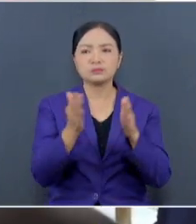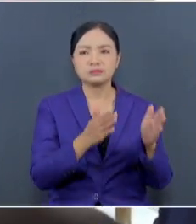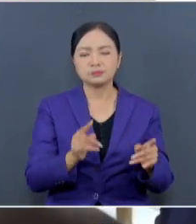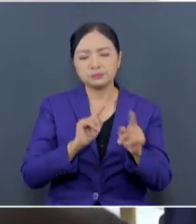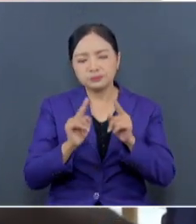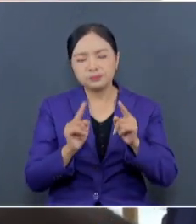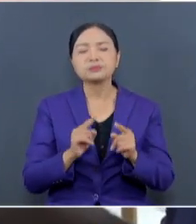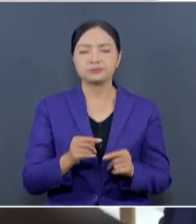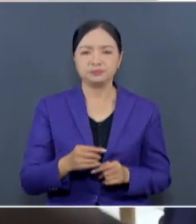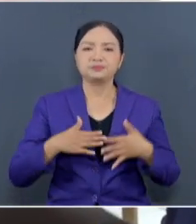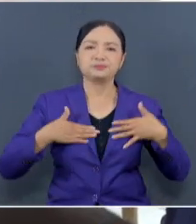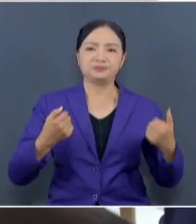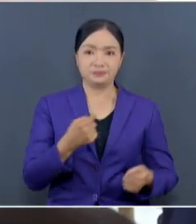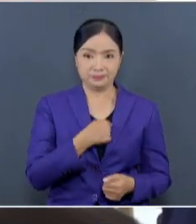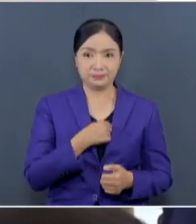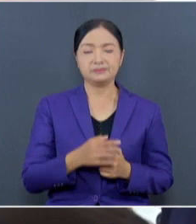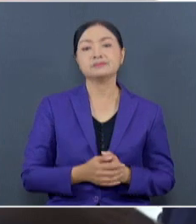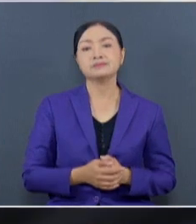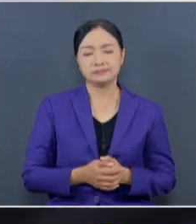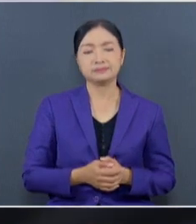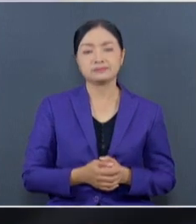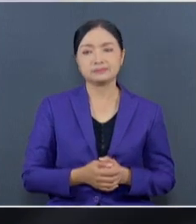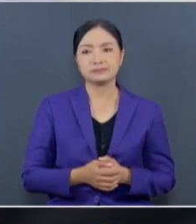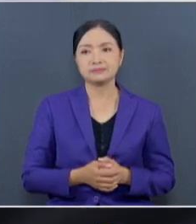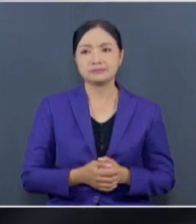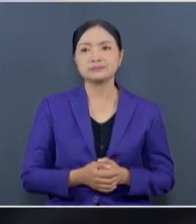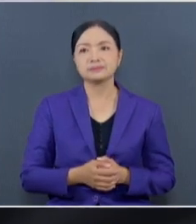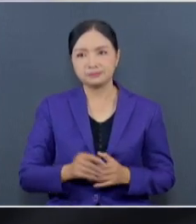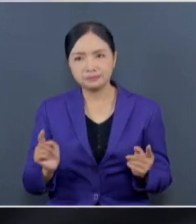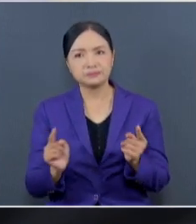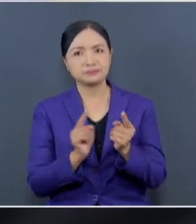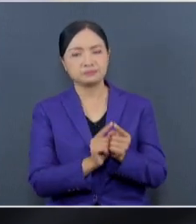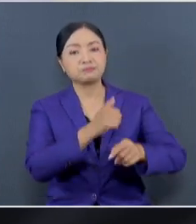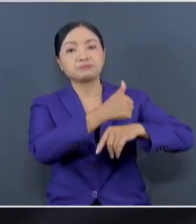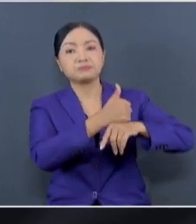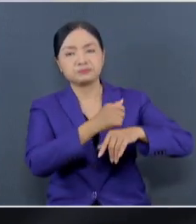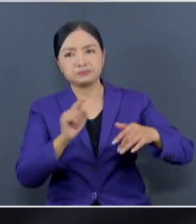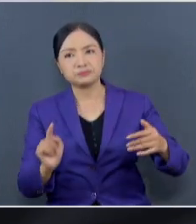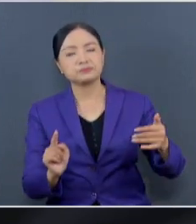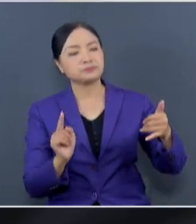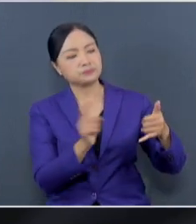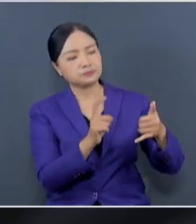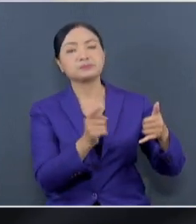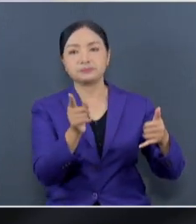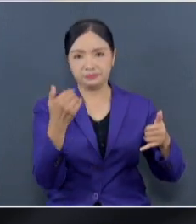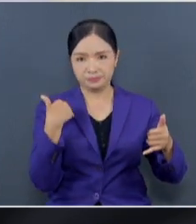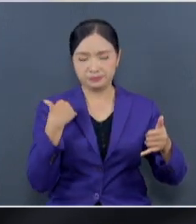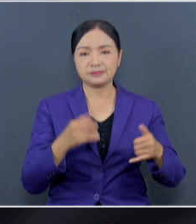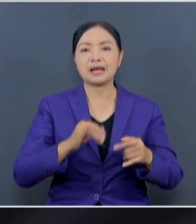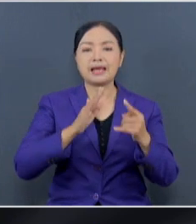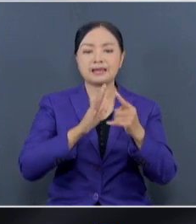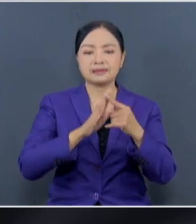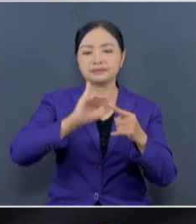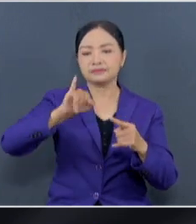องฝ่ายขณะที่ฝั่งเจ้าหนี้เองทีมข่าวเราก็มีโอกาสได้คุยฮะน้องเขาบอกแบบนี้ฮะน้องหนีน้องมอสทีมข่าวเราก็ไปคุยกับเจ้าหนี้นอกระบ